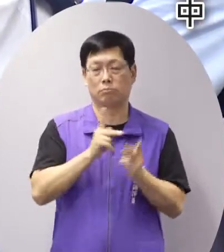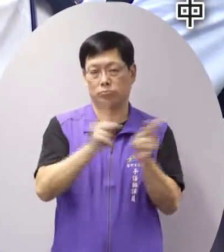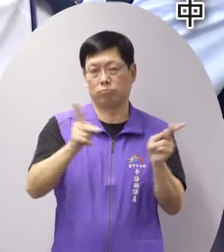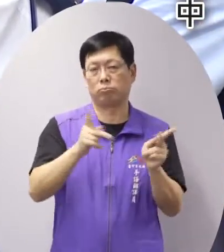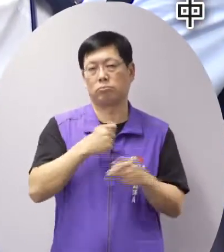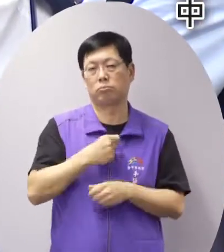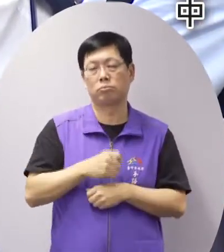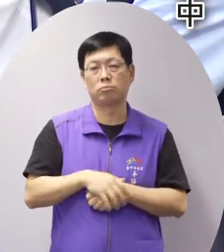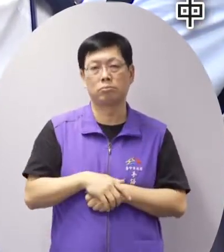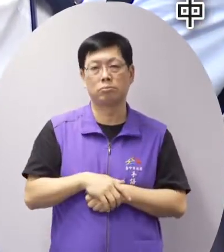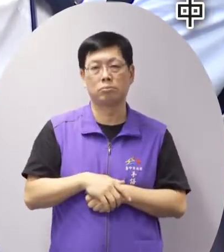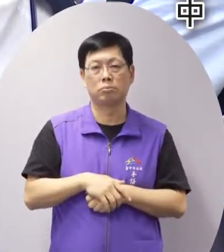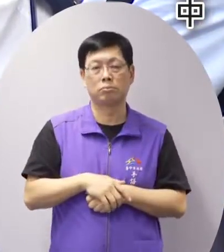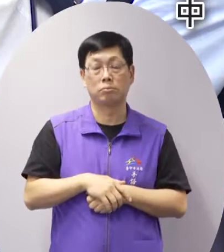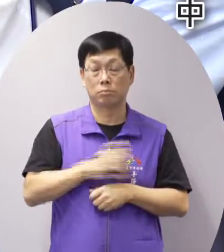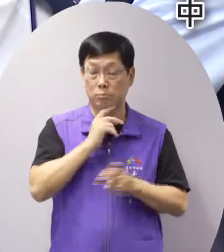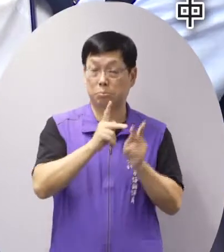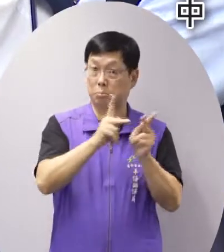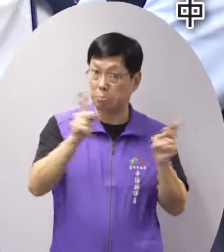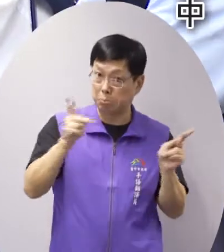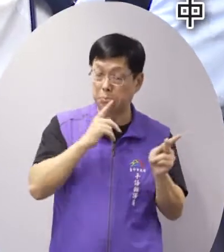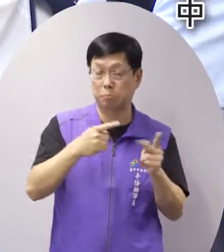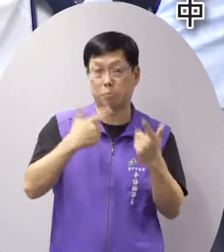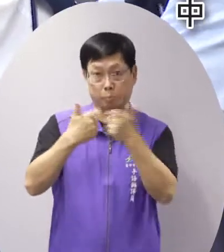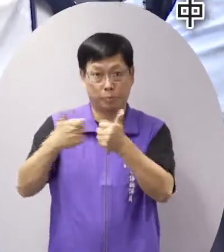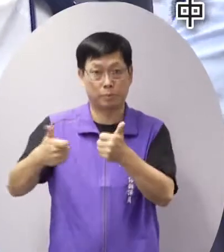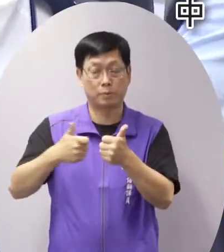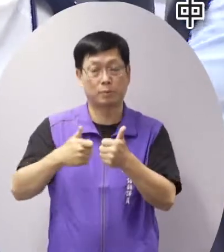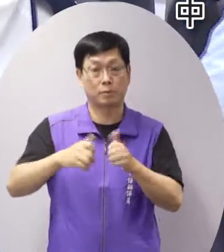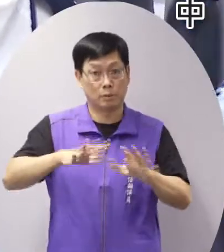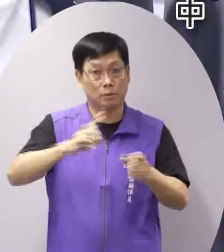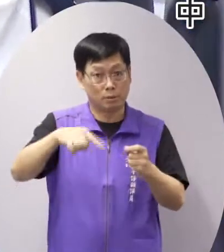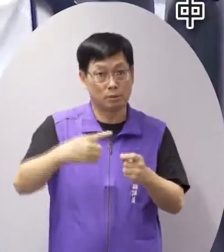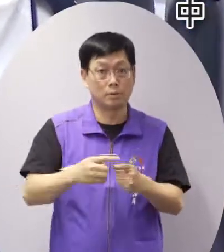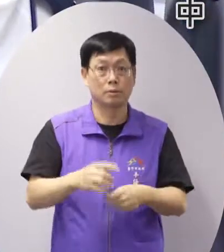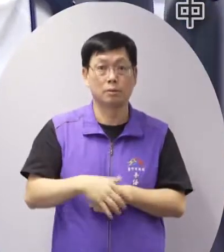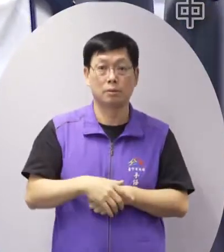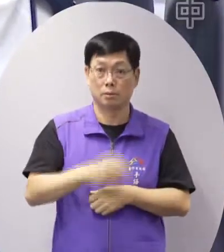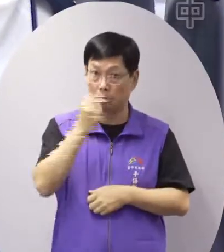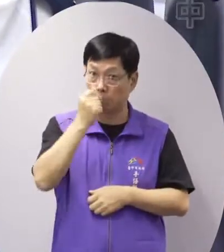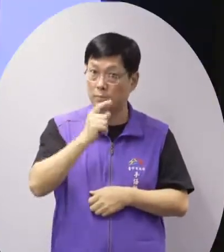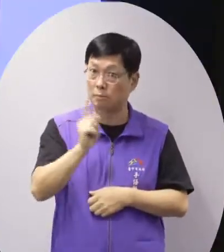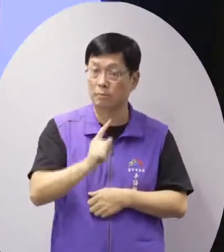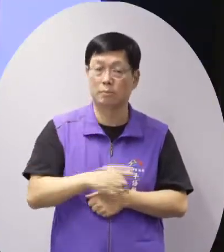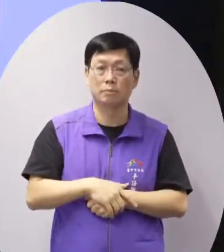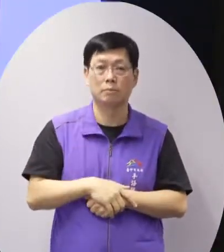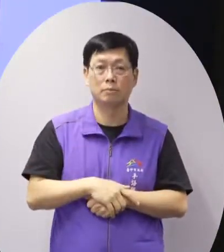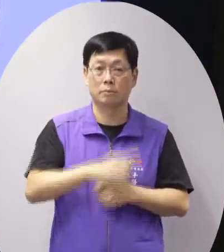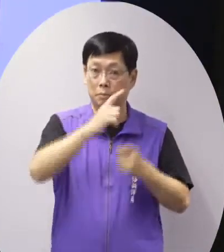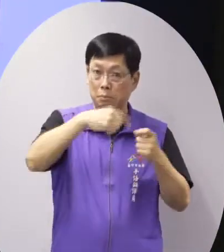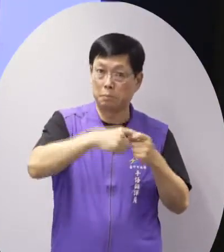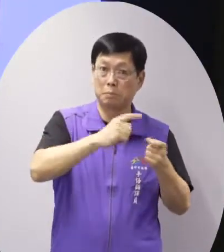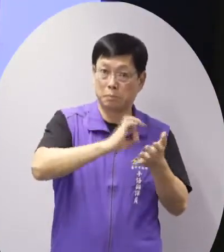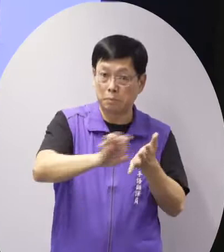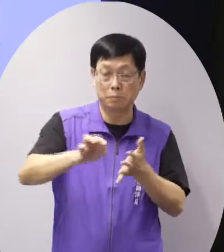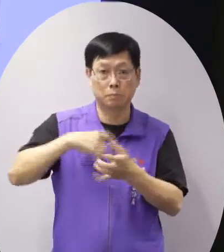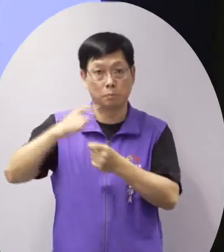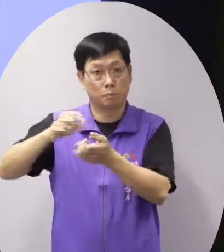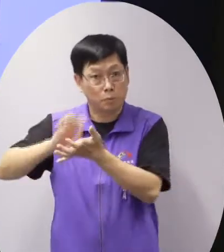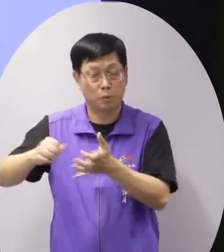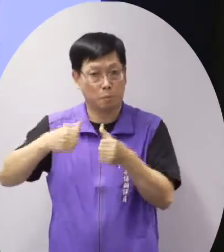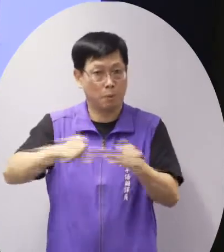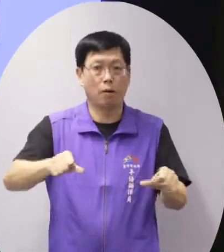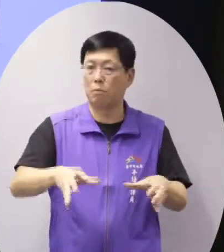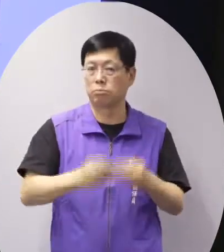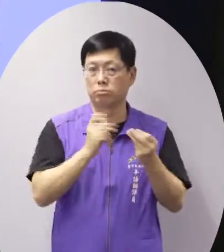哈，那举债来营运啊，来弥平。那今年我们有一个特色，就是说我们税入税出是相等，就不用举